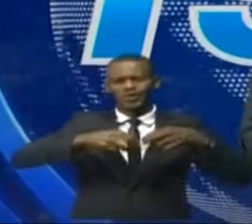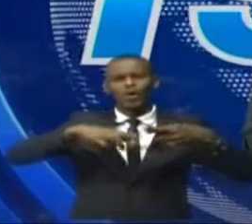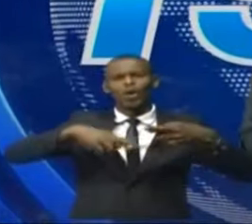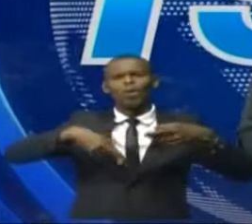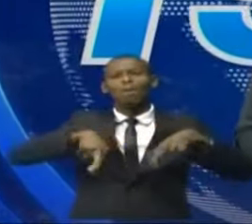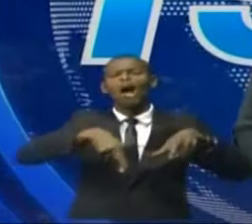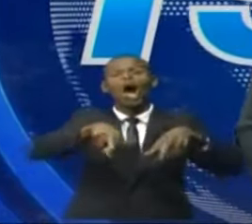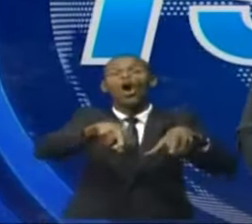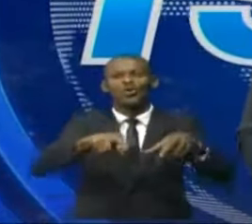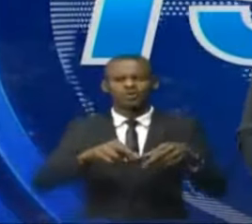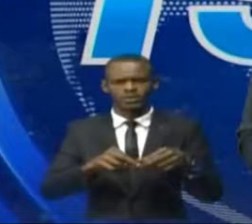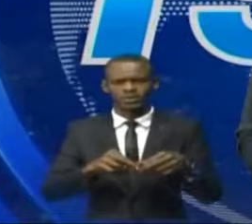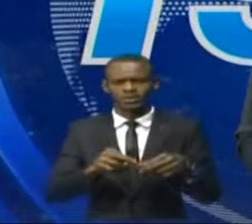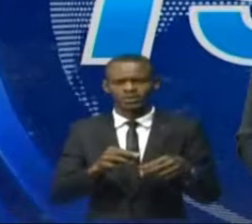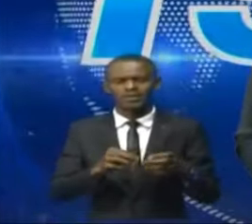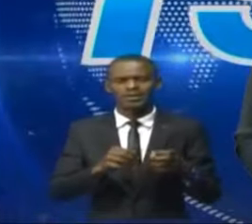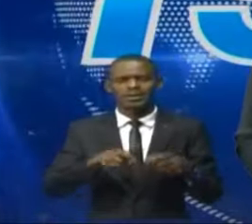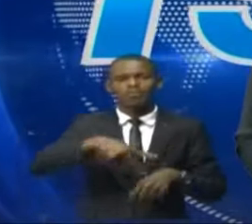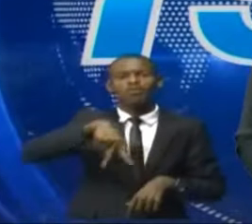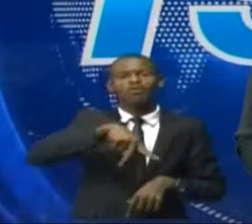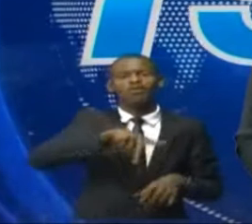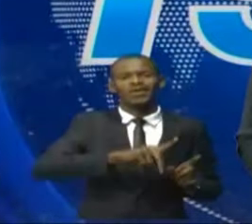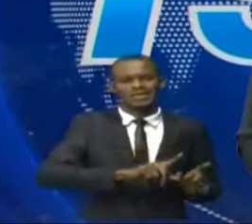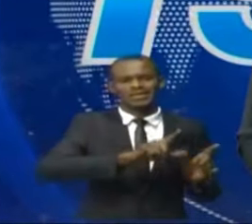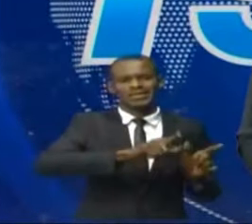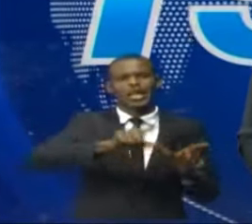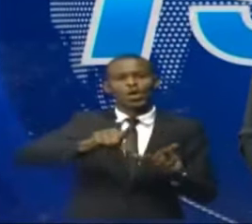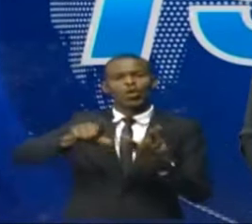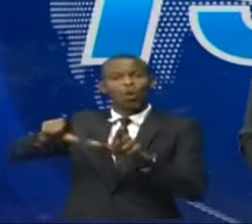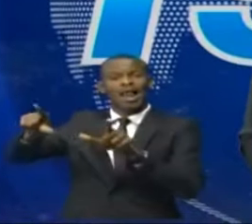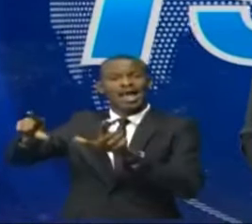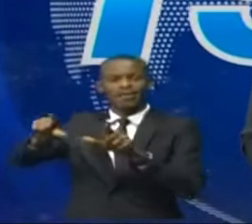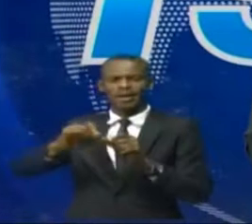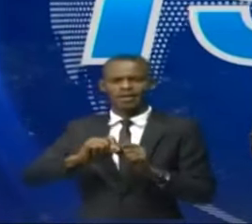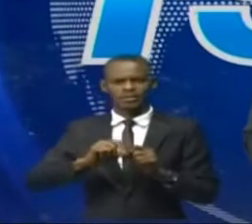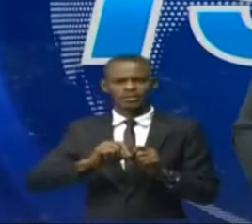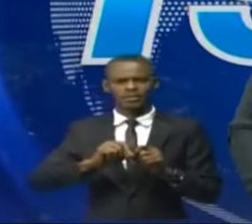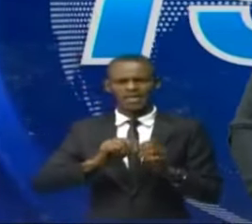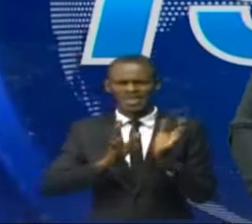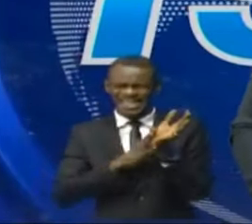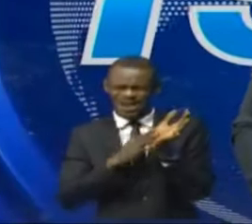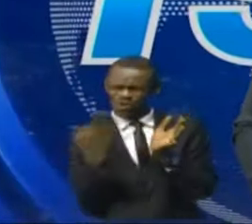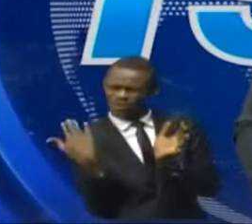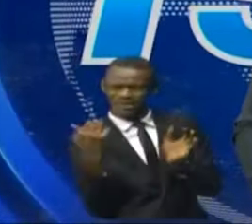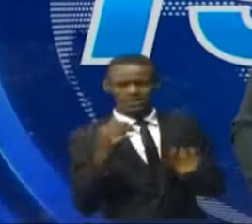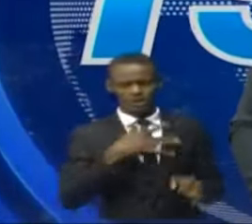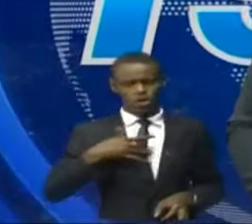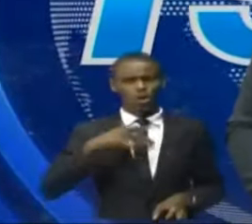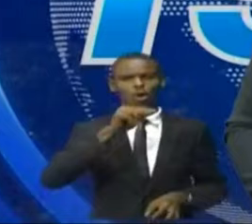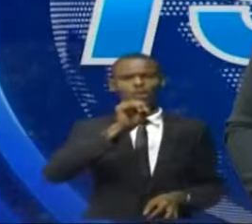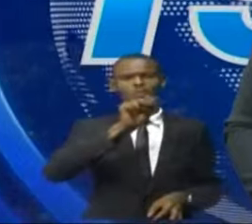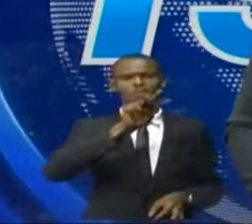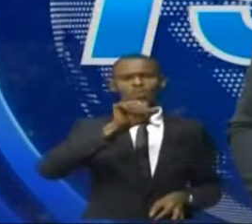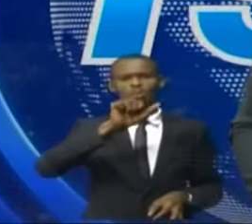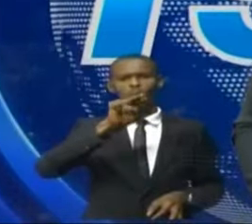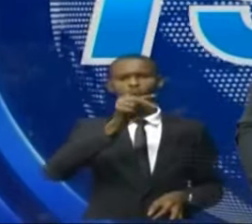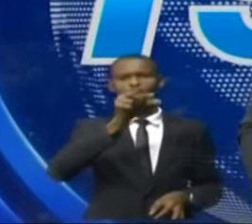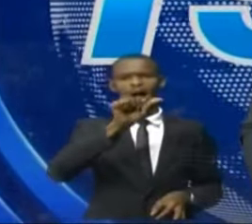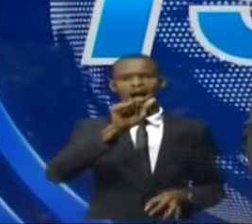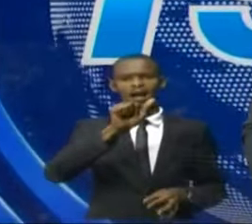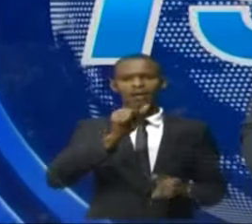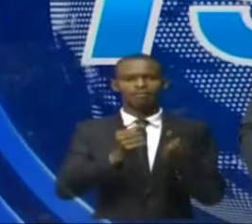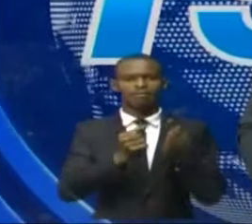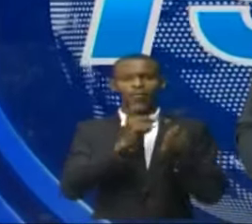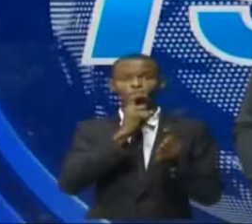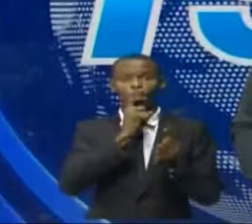de réhabilitation de la partie du lycée Mwanga à Kolwezi, endommagée par les incendies du 24 avril dernier.